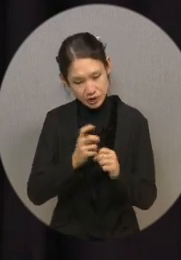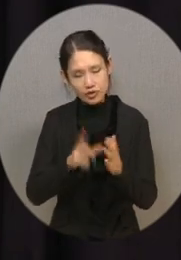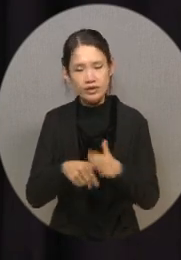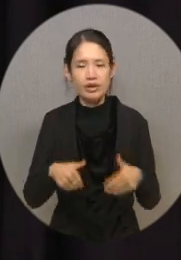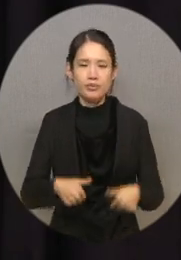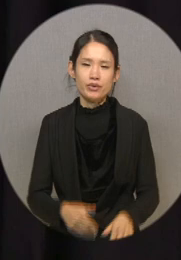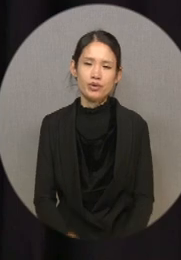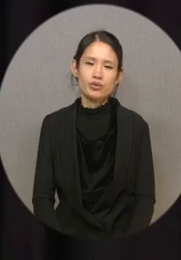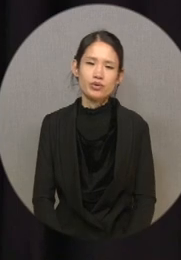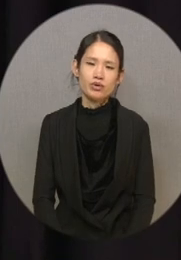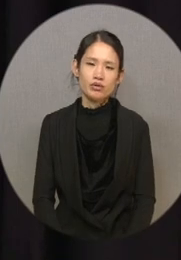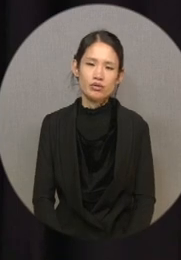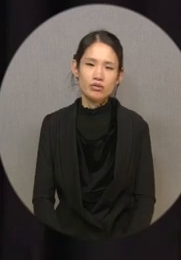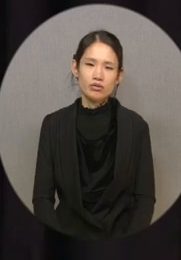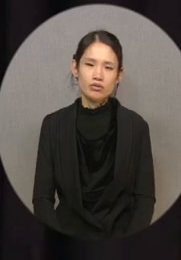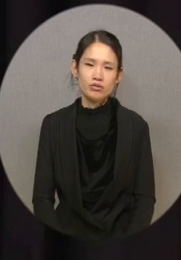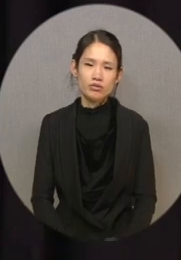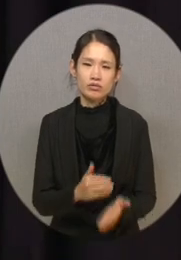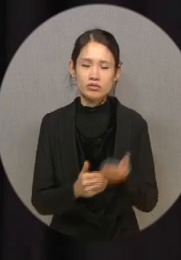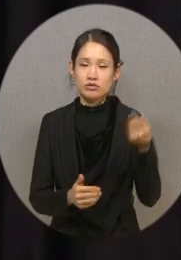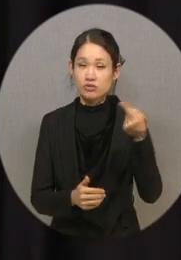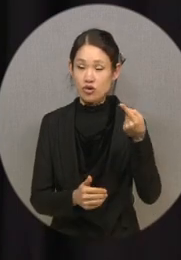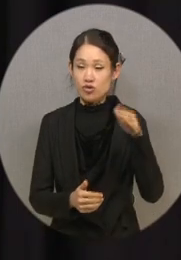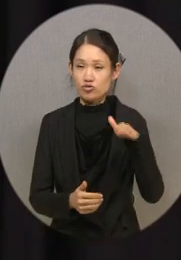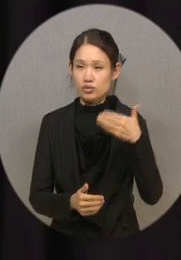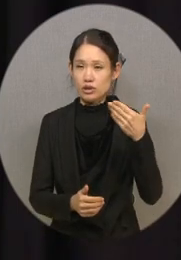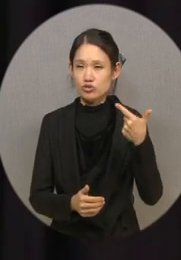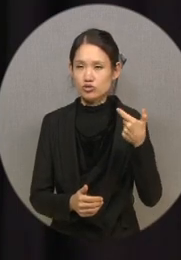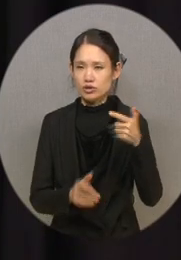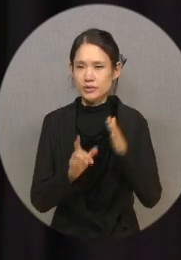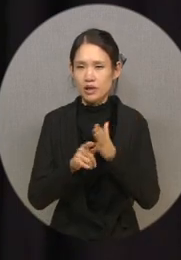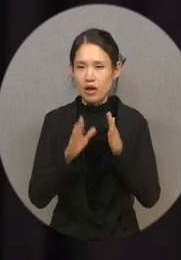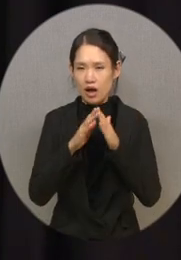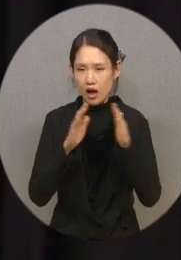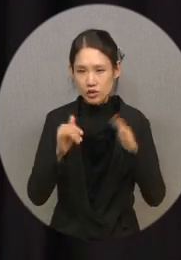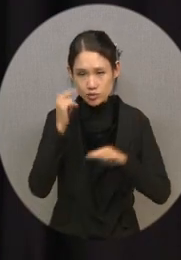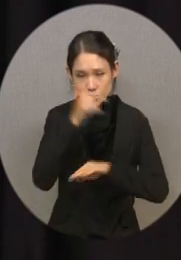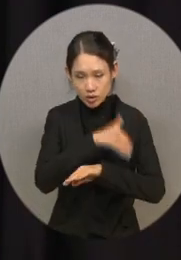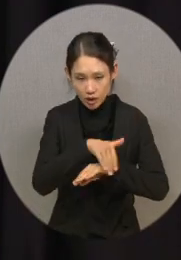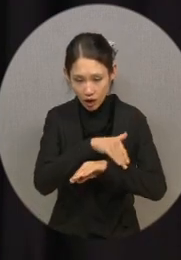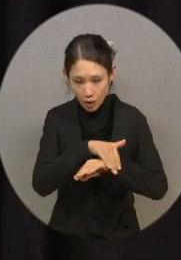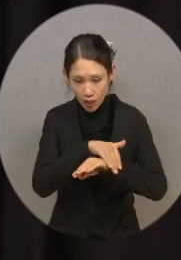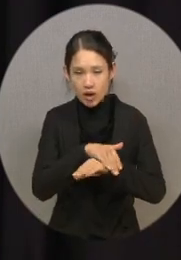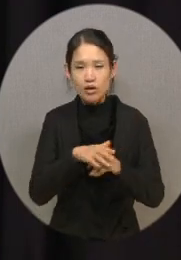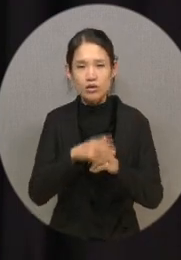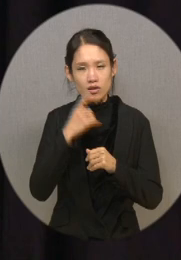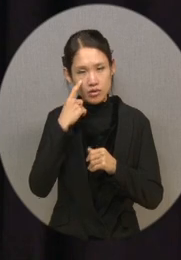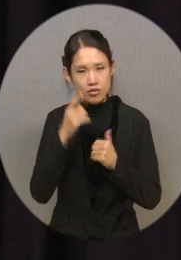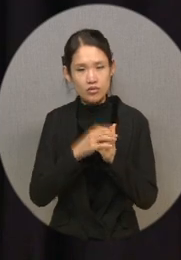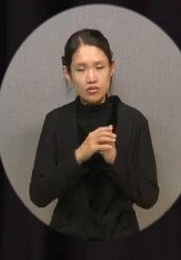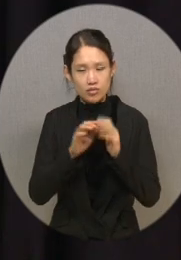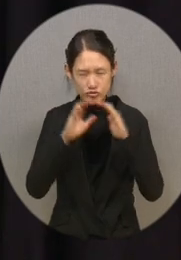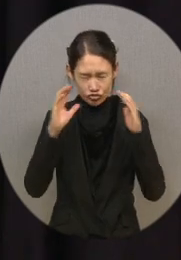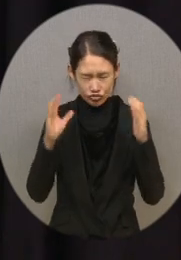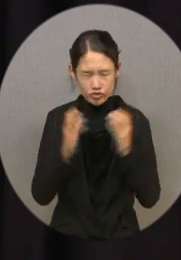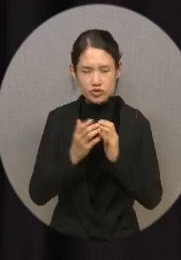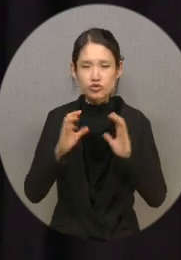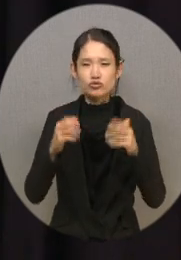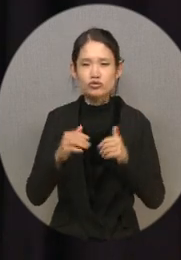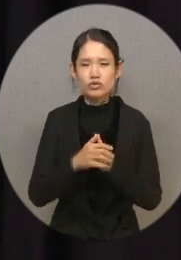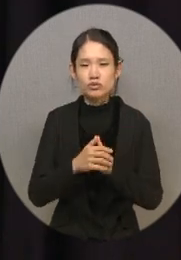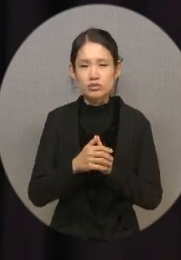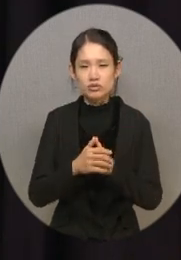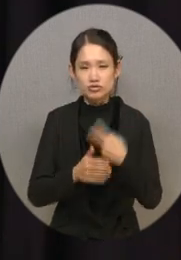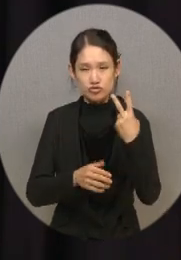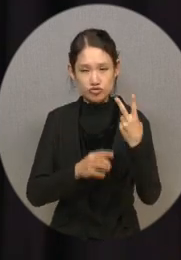그러니까는 그 당시를 보면 1960년대 가족계획을 실시하면서 온갖 국가가 그 당시에 한 거는